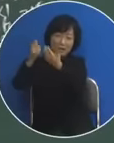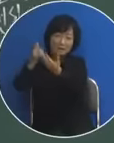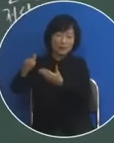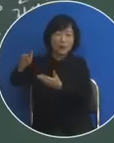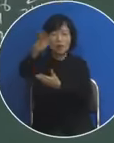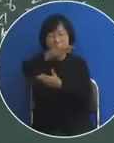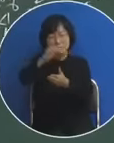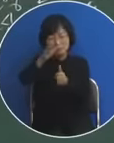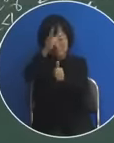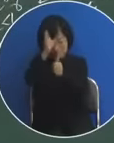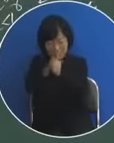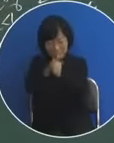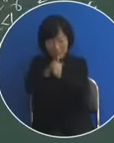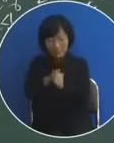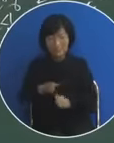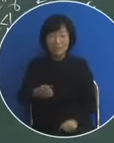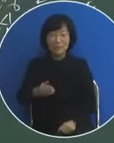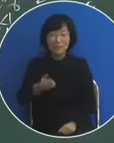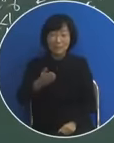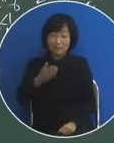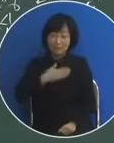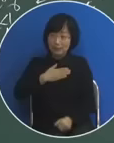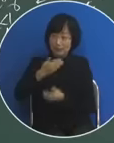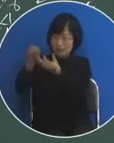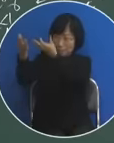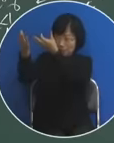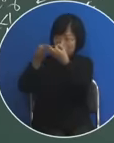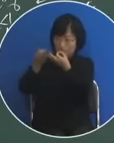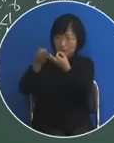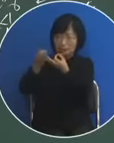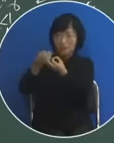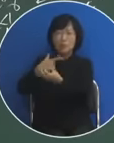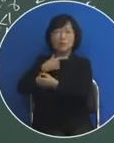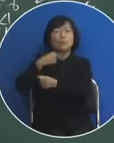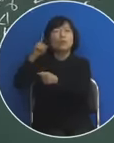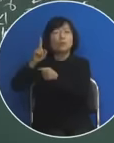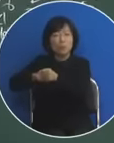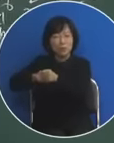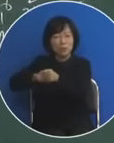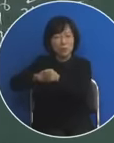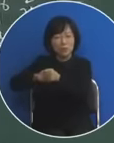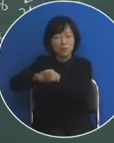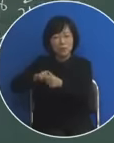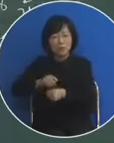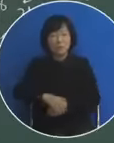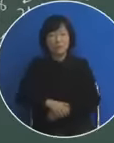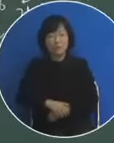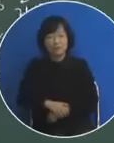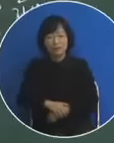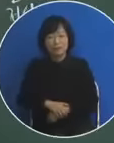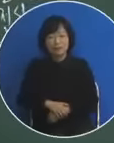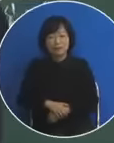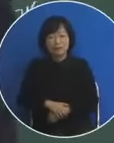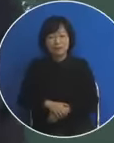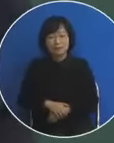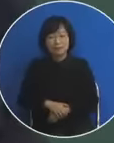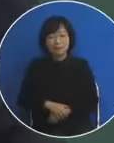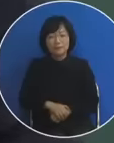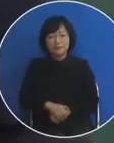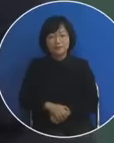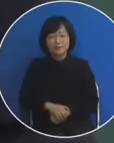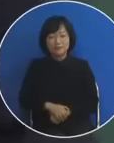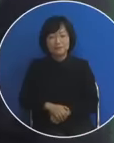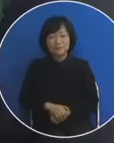goal. 우리에 대한. Regarding us. 그래 여러분 이거 언약으로 꼭 붙잡으셔야 돼요. So hold to this as your covenant. 이때부터 뭡니까? And from this point on, what happens?